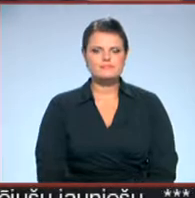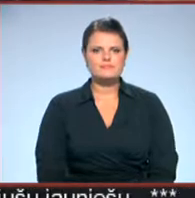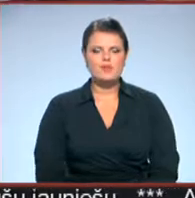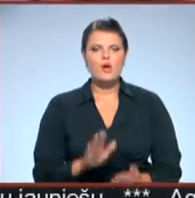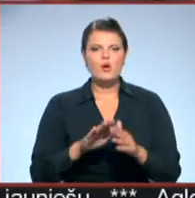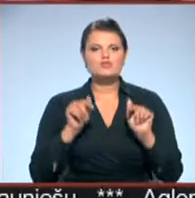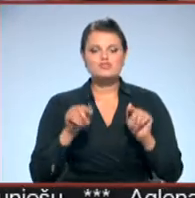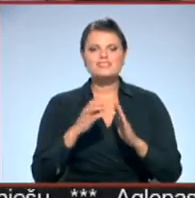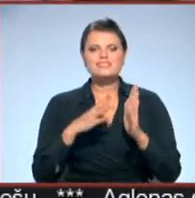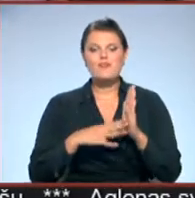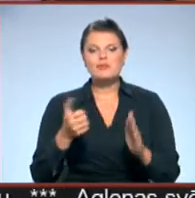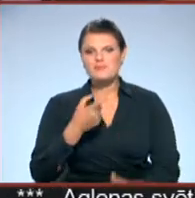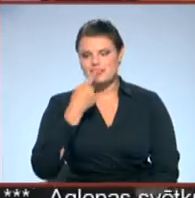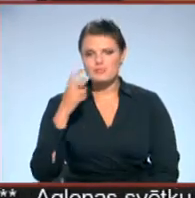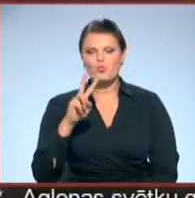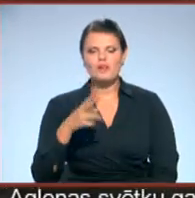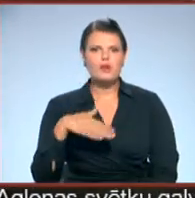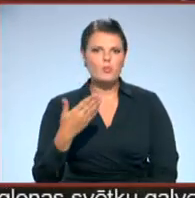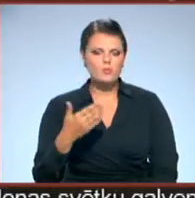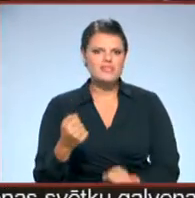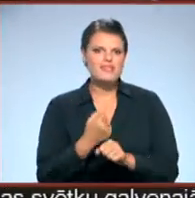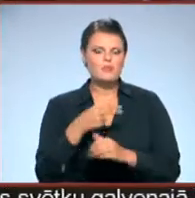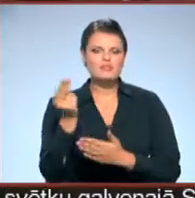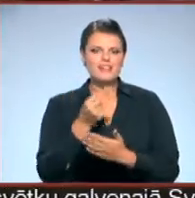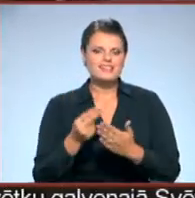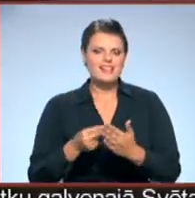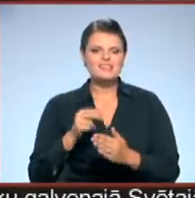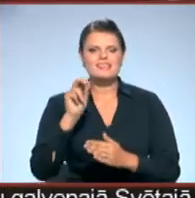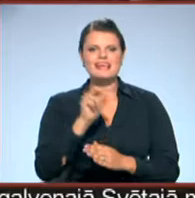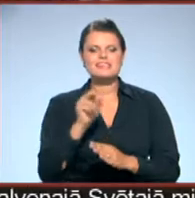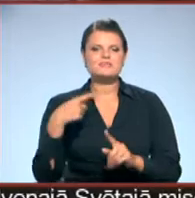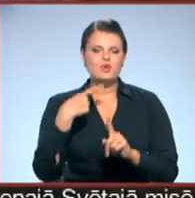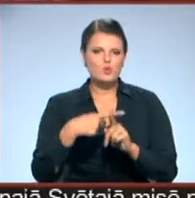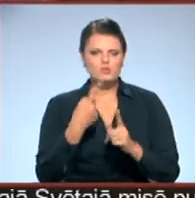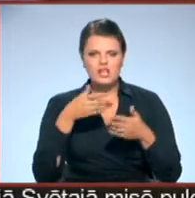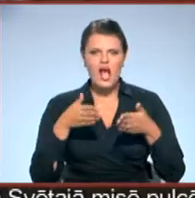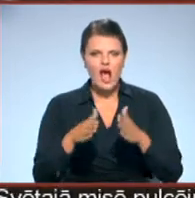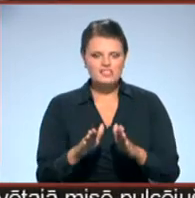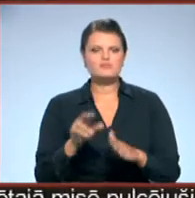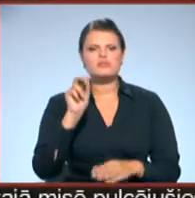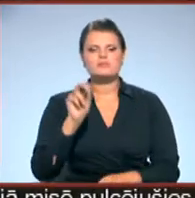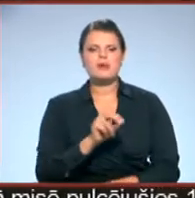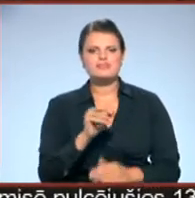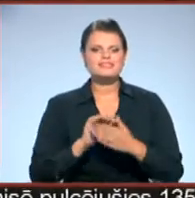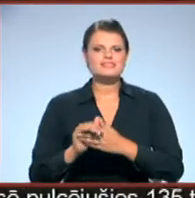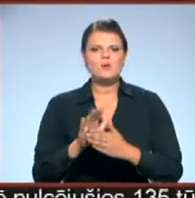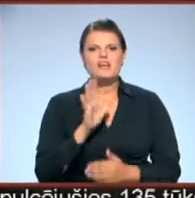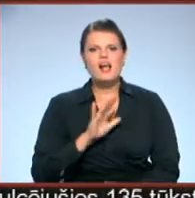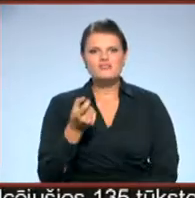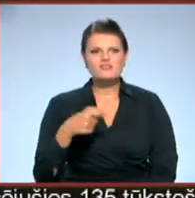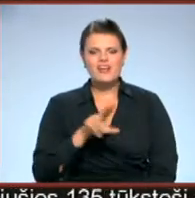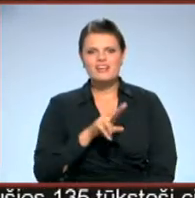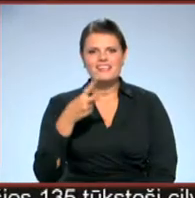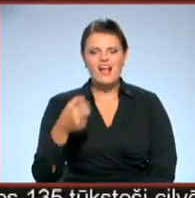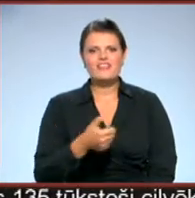Uz šīs 19. Gadsimta otrajā pusē tapušās gleznas Kristus pie krusta atzimšana Alsungas katoļu baznīcas draudze gaidījusi vairāk nekā